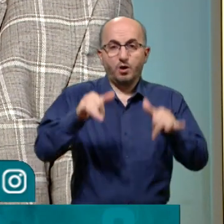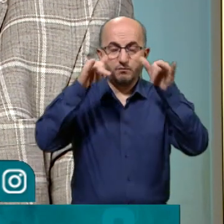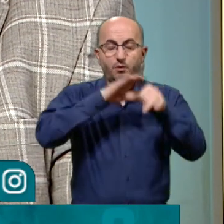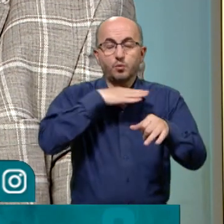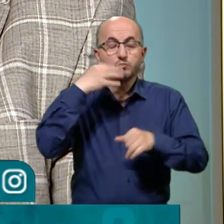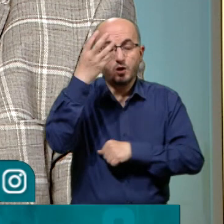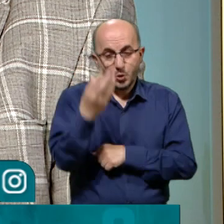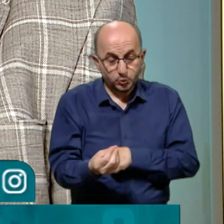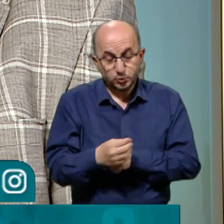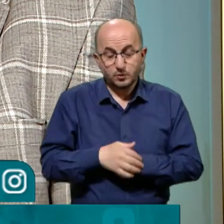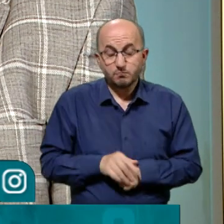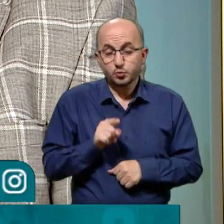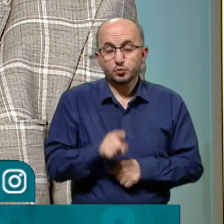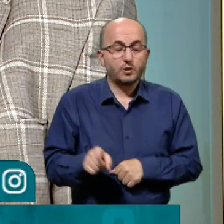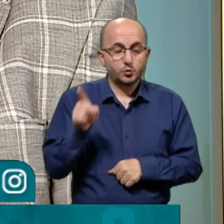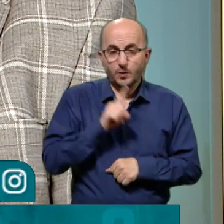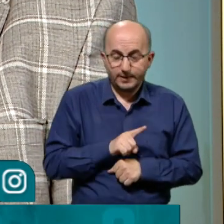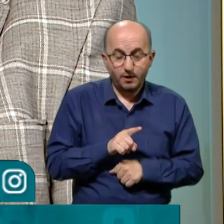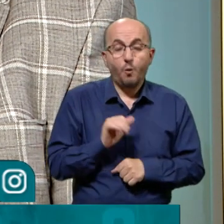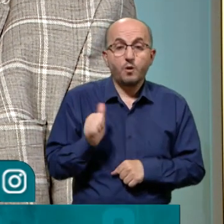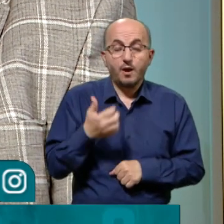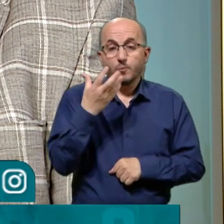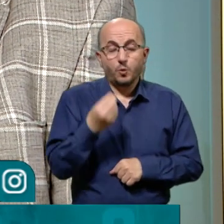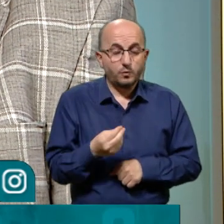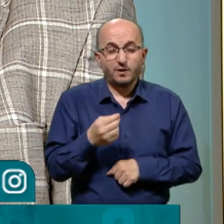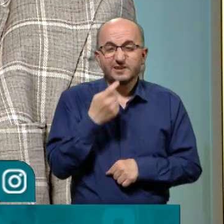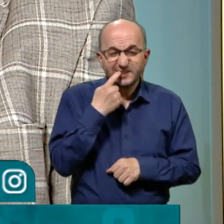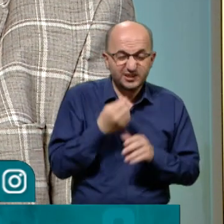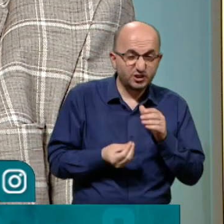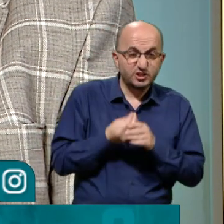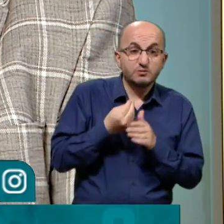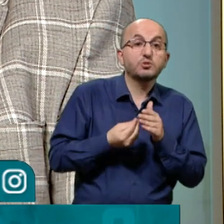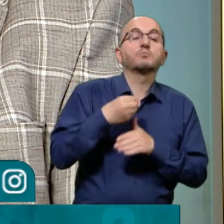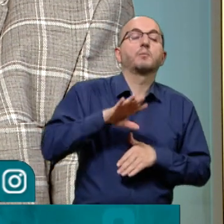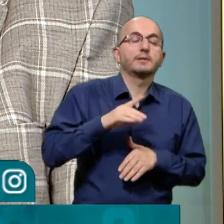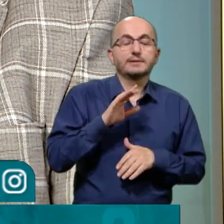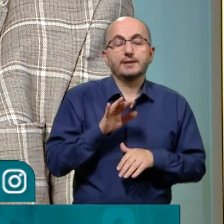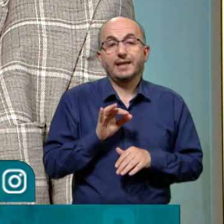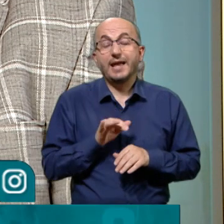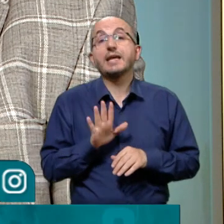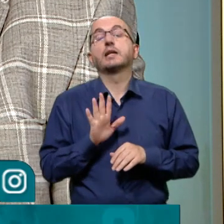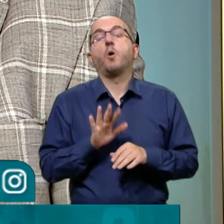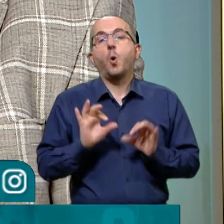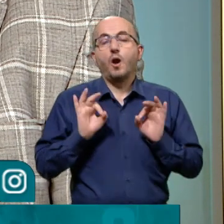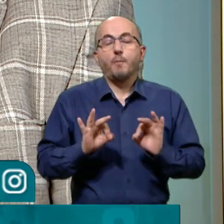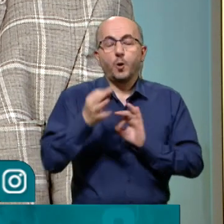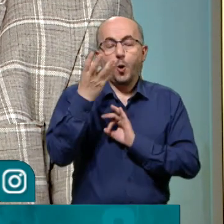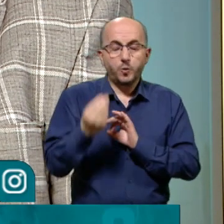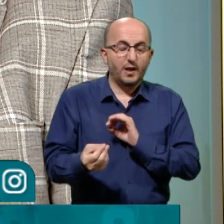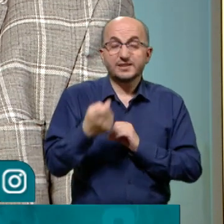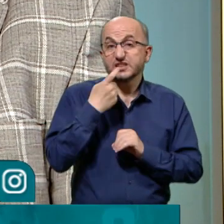olur Bundan dolayı Önemli olan kapak açıp açmaması değil önemli olan